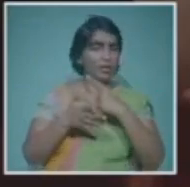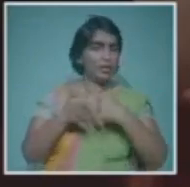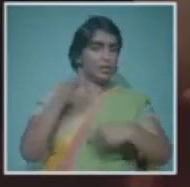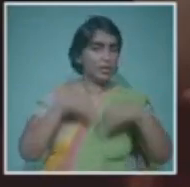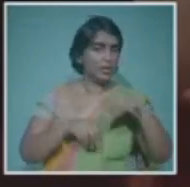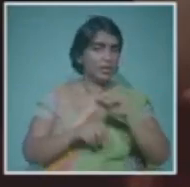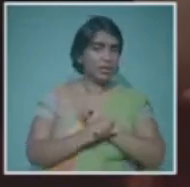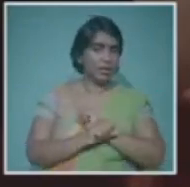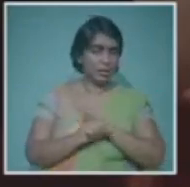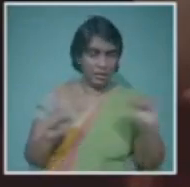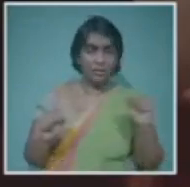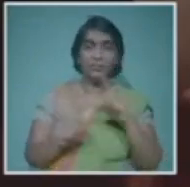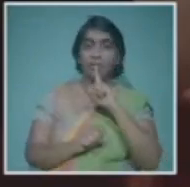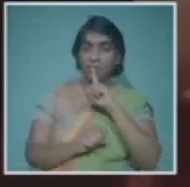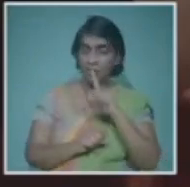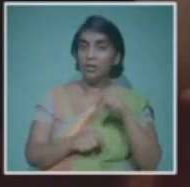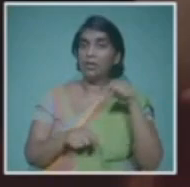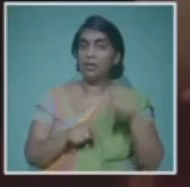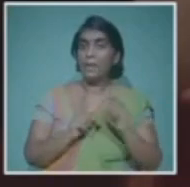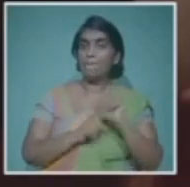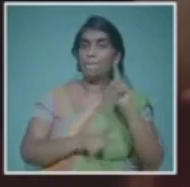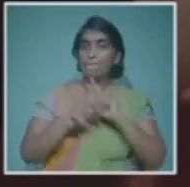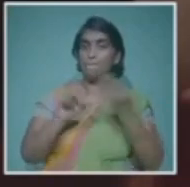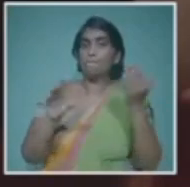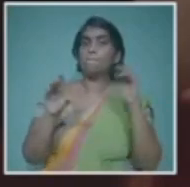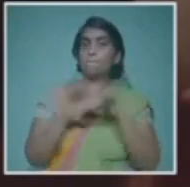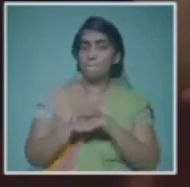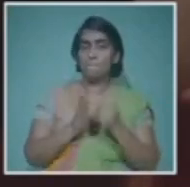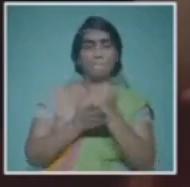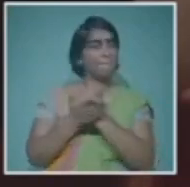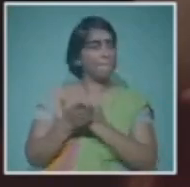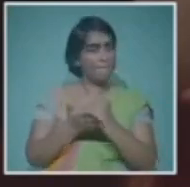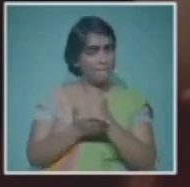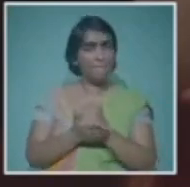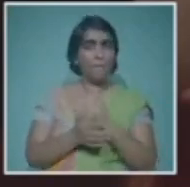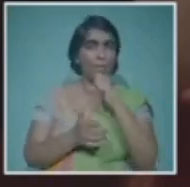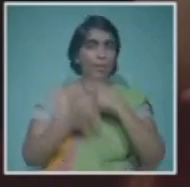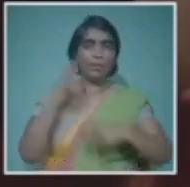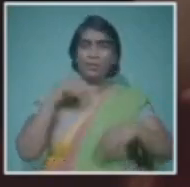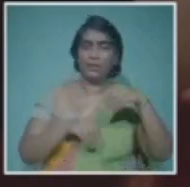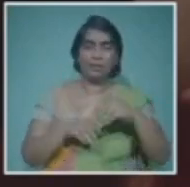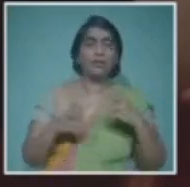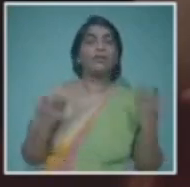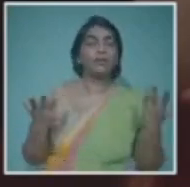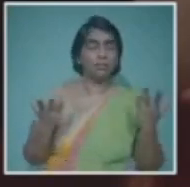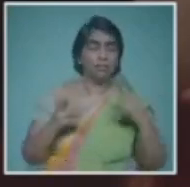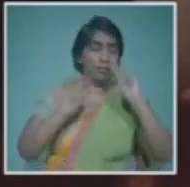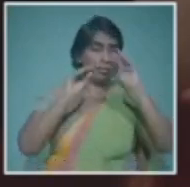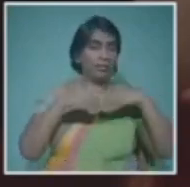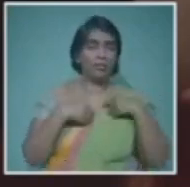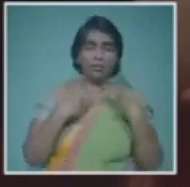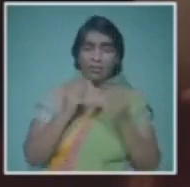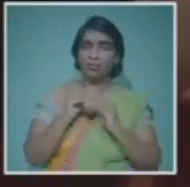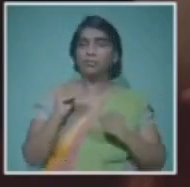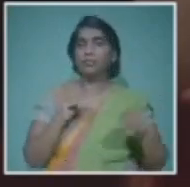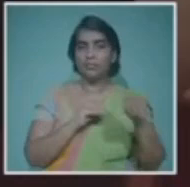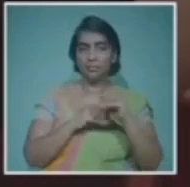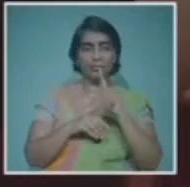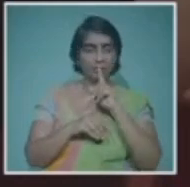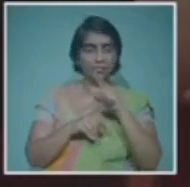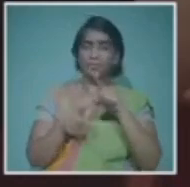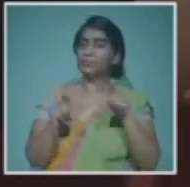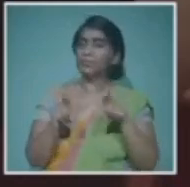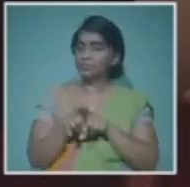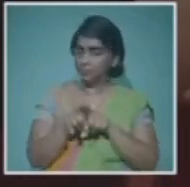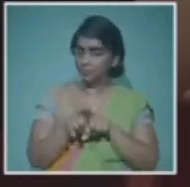අය කියලා කියනවා නම් මේ සභාව නියෝජනය කරන කිසි කෙනෙකුට ජනවරමක් නැහැ කියන වක්‍රාකාර ප්‍රකාශයයි. ඒ